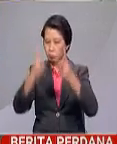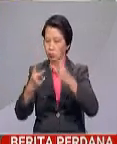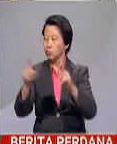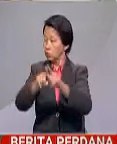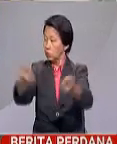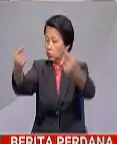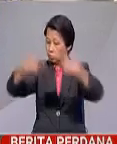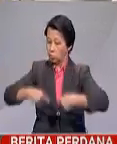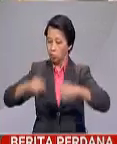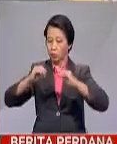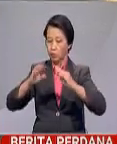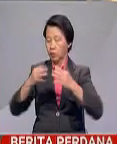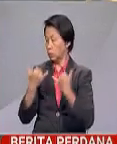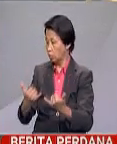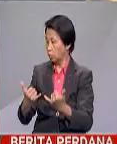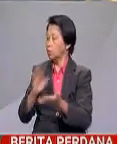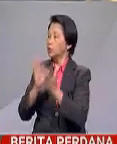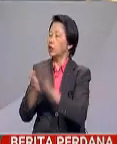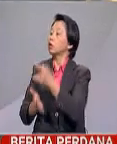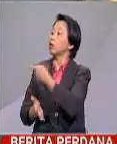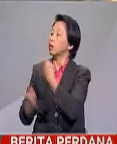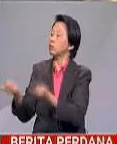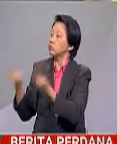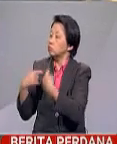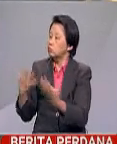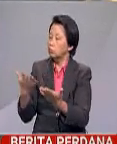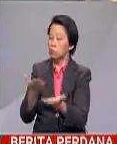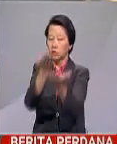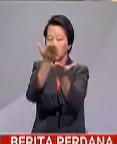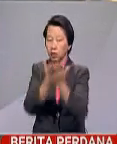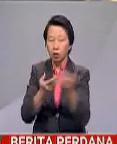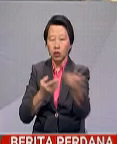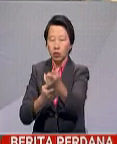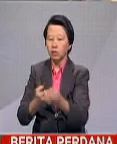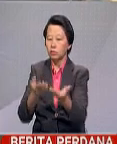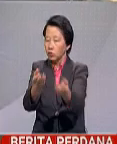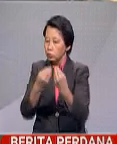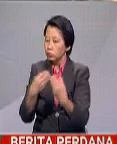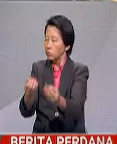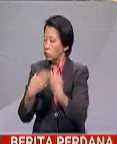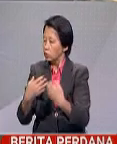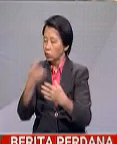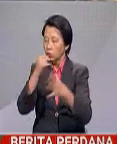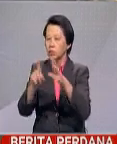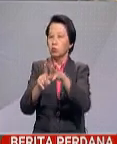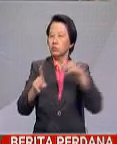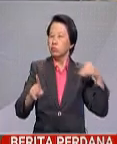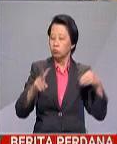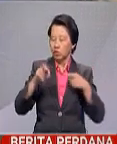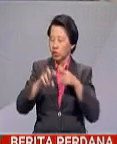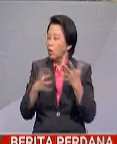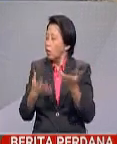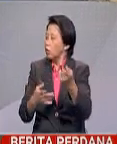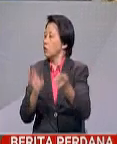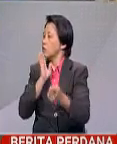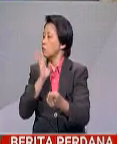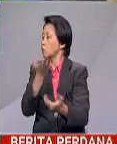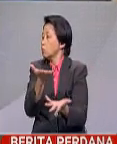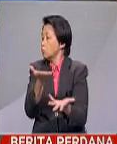ke mesyuarat pada hari ini. Jadi, apakah reaksi ataupun cadangan yang mungkin telah dikemukakan mereka dalam membenteras wabak ini?